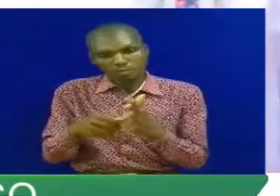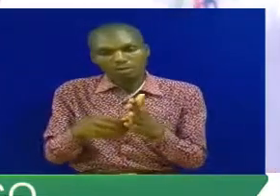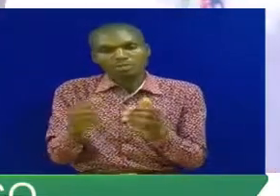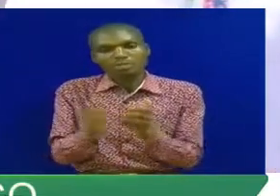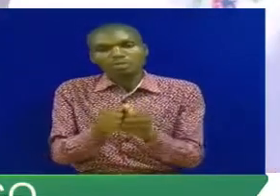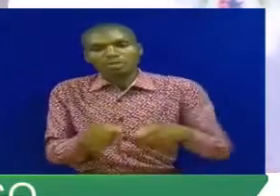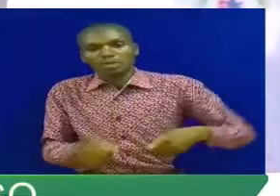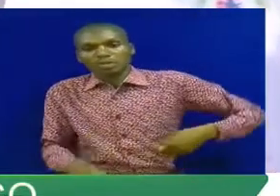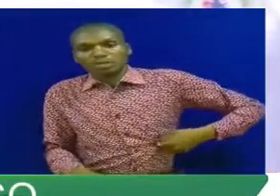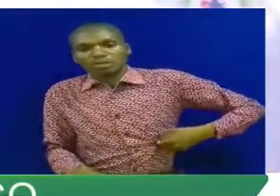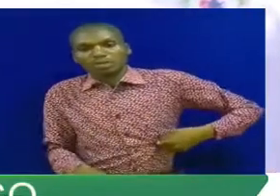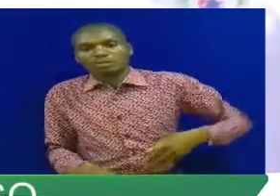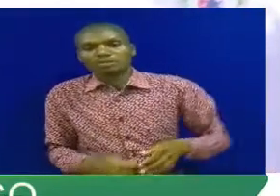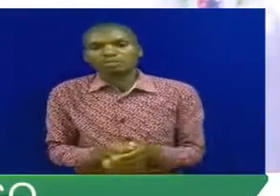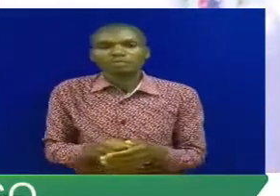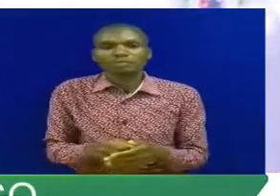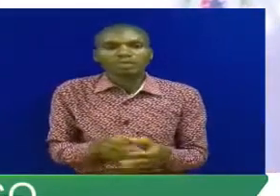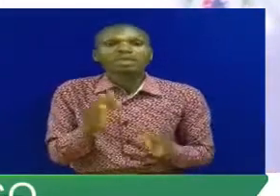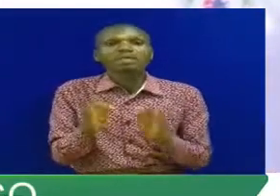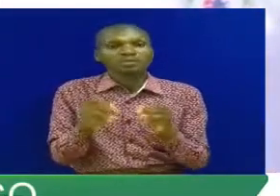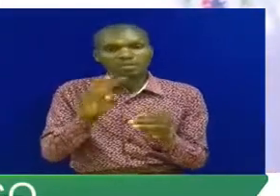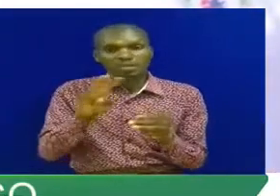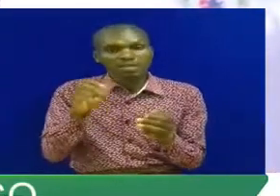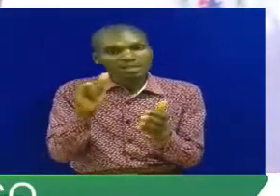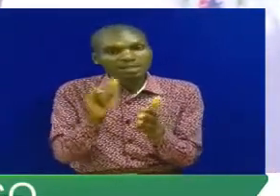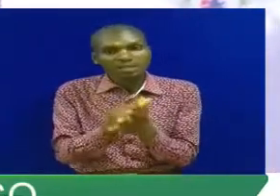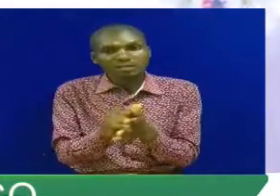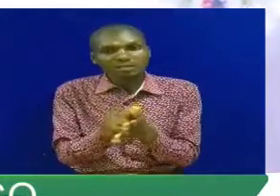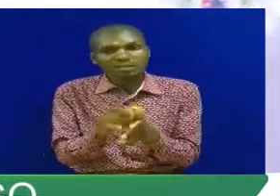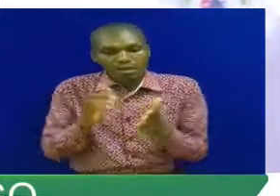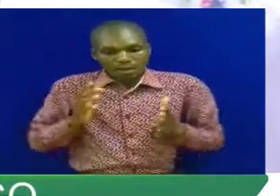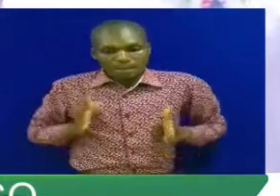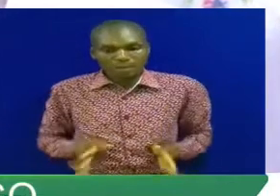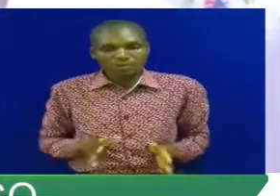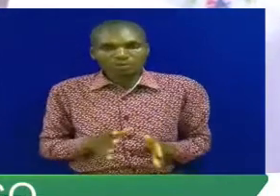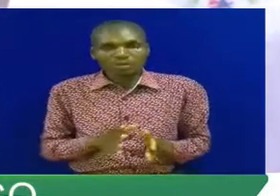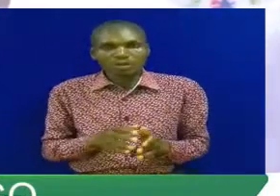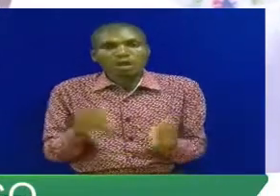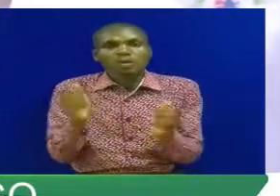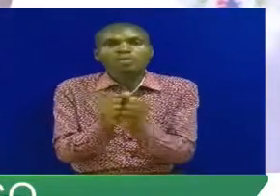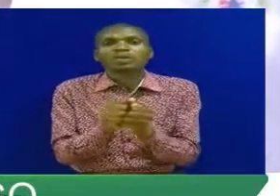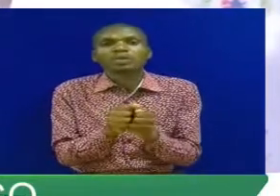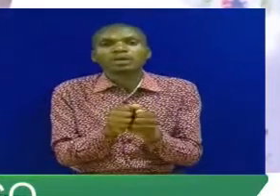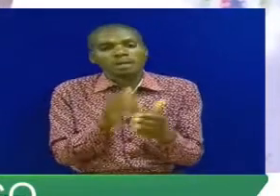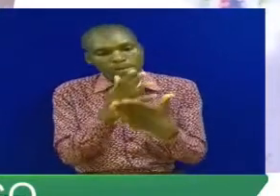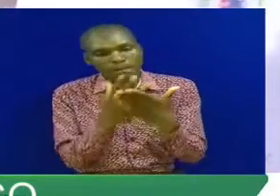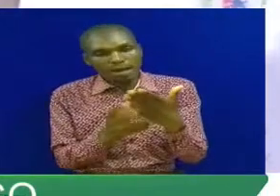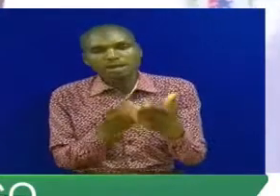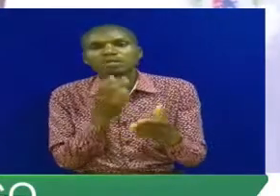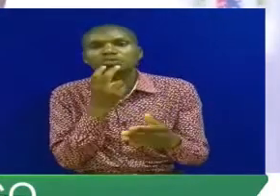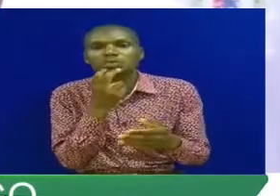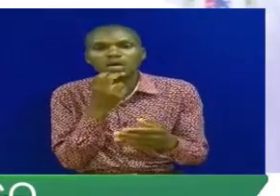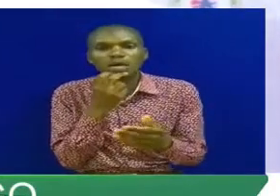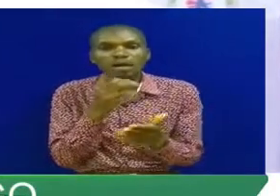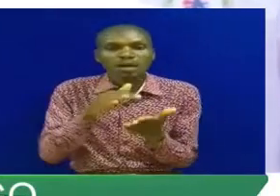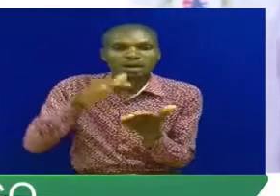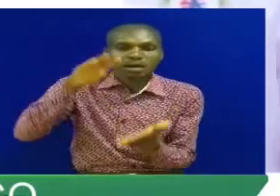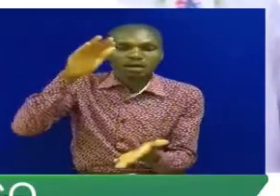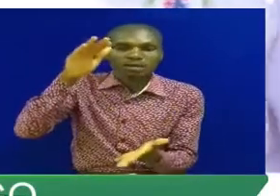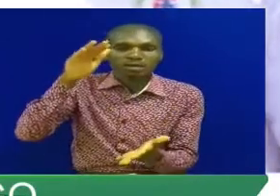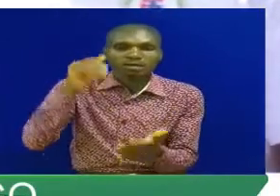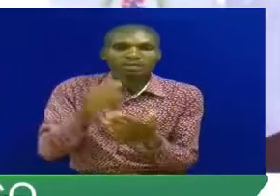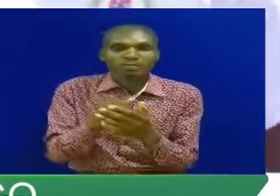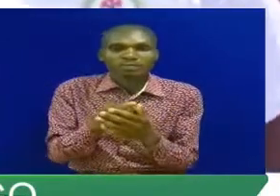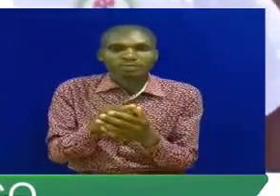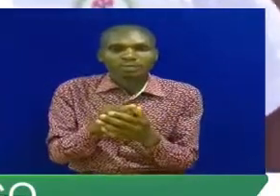Cha ekero twanyorire ngo muntu blood sugars chiaye nchire igoro. Gose pressure chiaye nchire